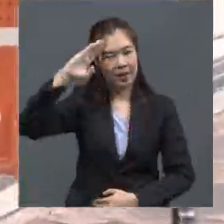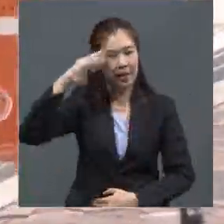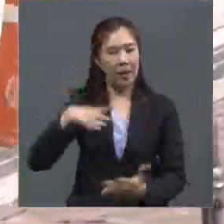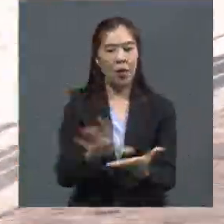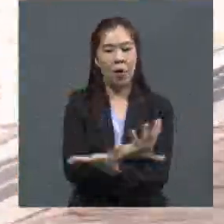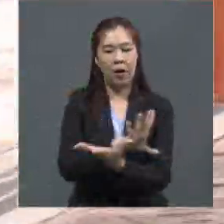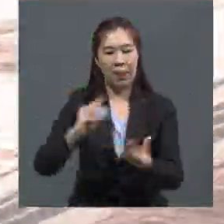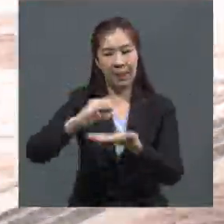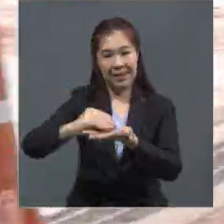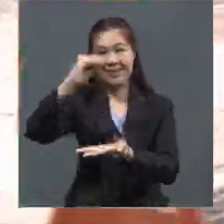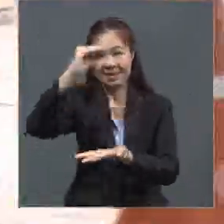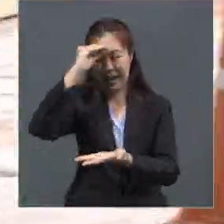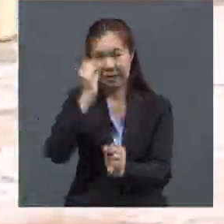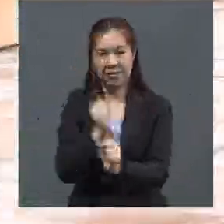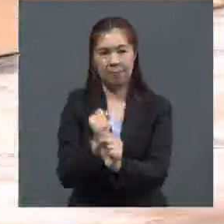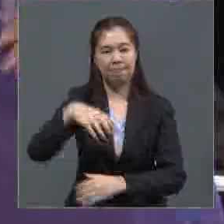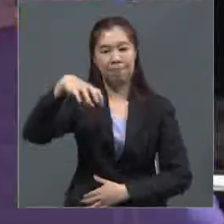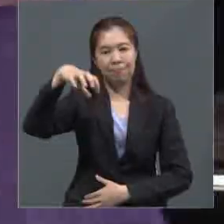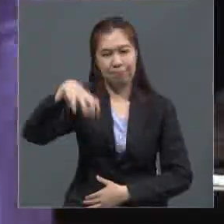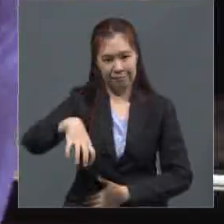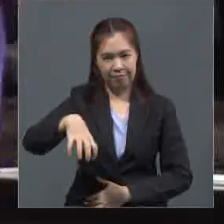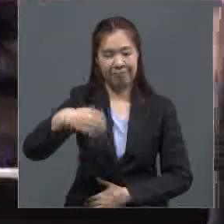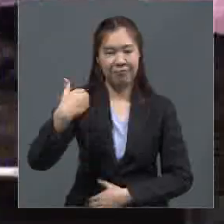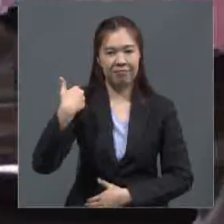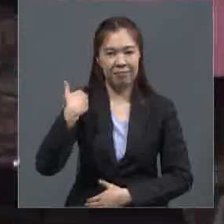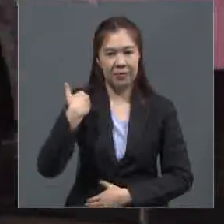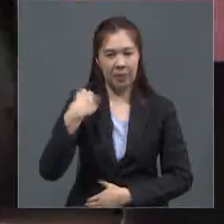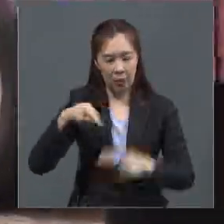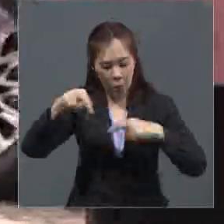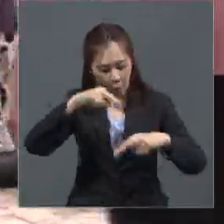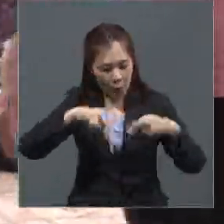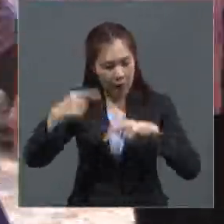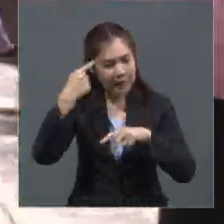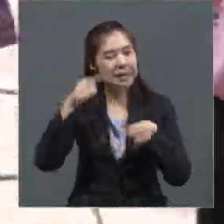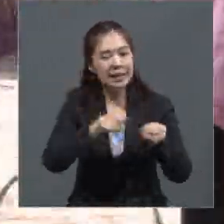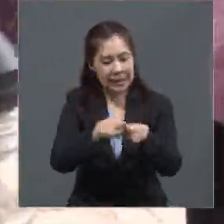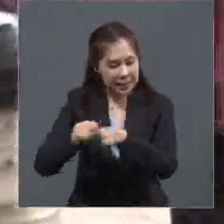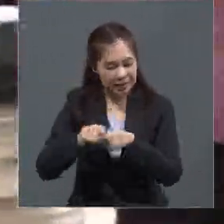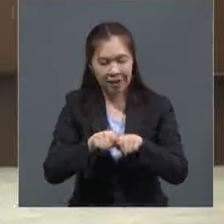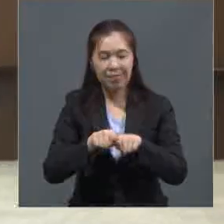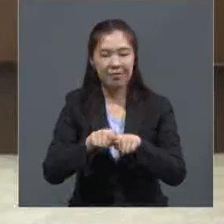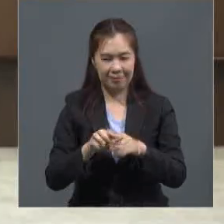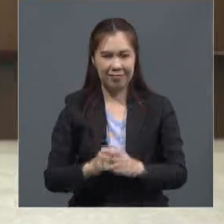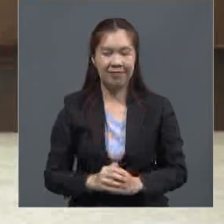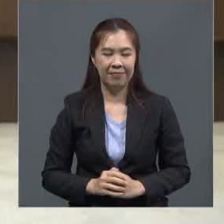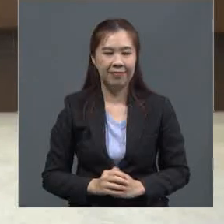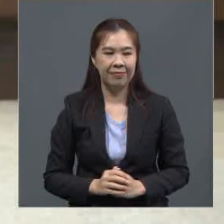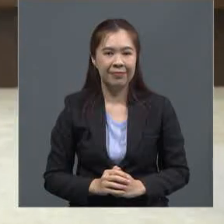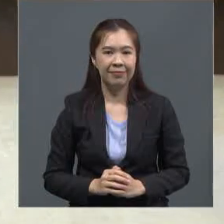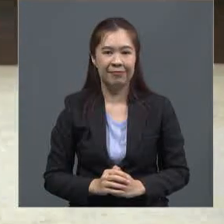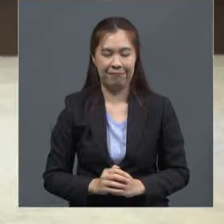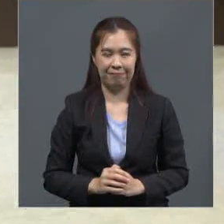ศึกษาธิการรวมถึงสำนักงานราชบัณฑิตยสภาก็พิจารณาเห็นชอบในหลักการแล้วเช่นเดียวกันนะครับทีนี้